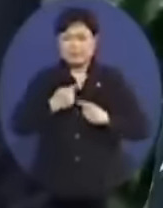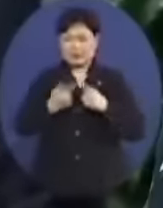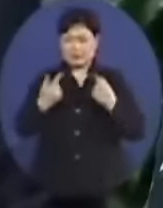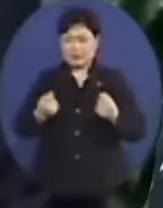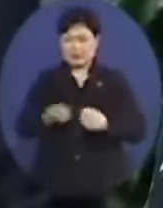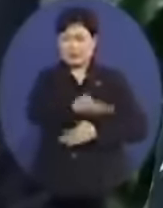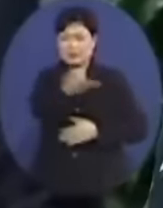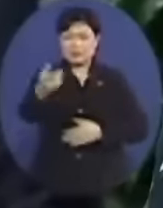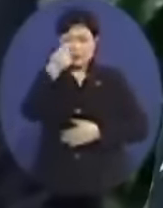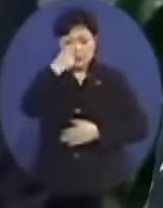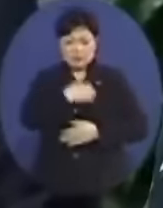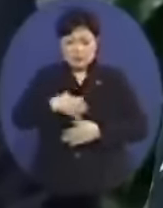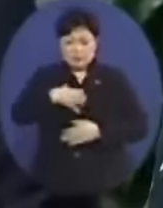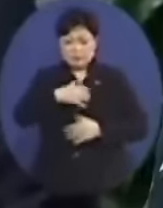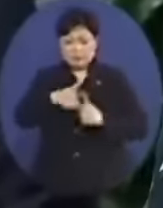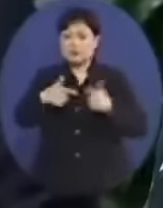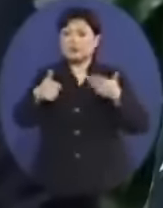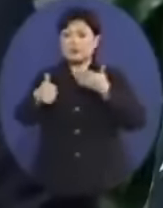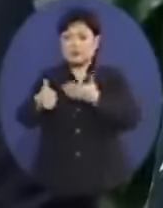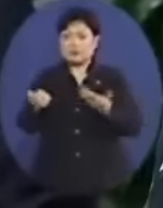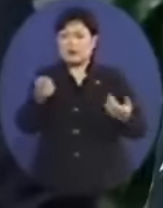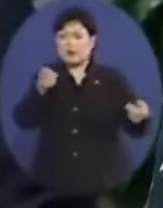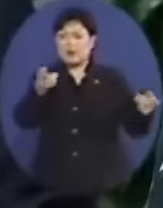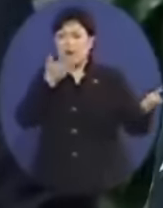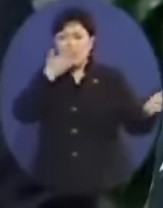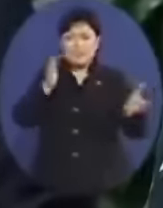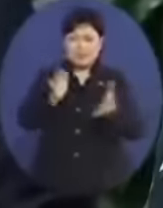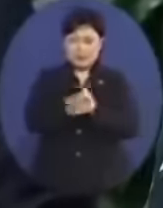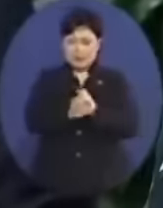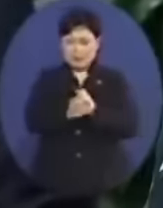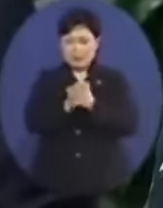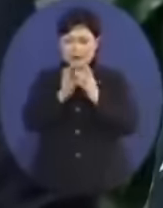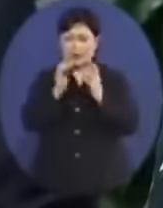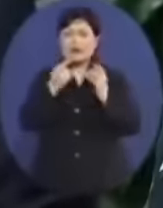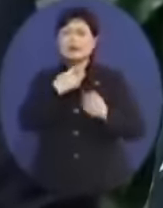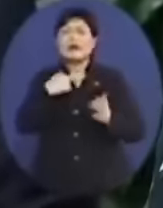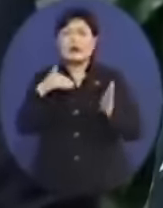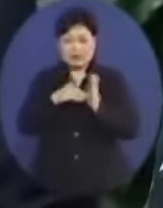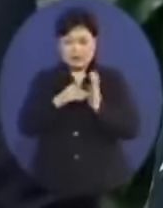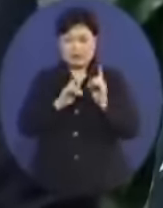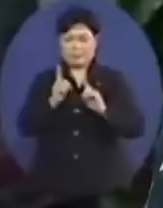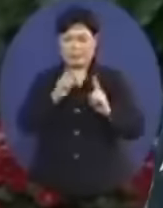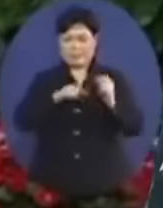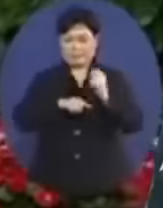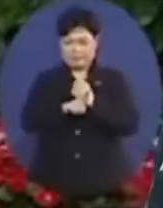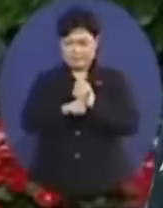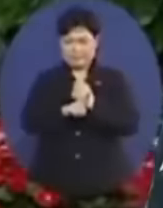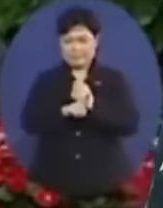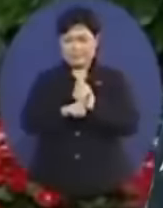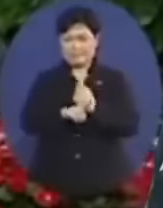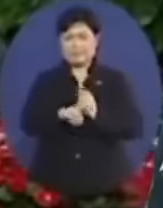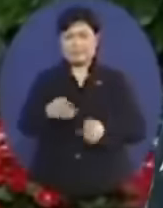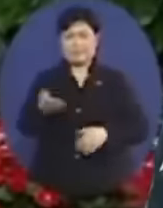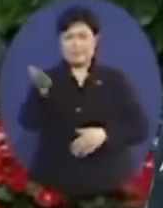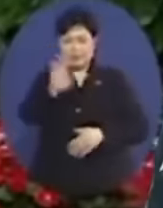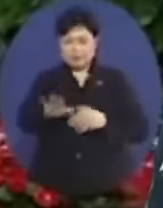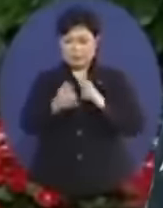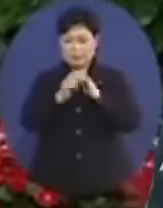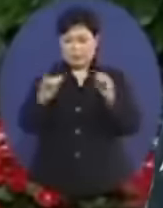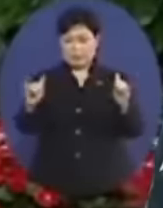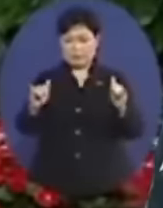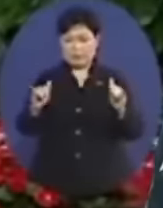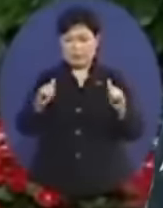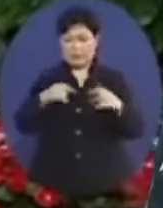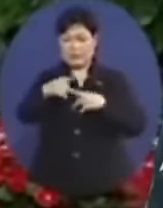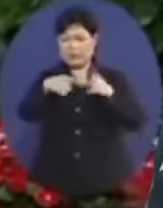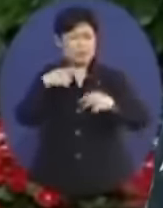슬픔을 예수님이 함께 당한다는 것입니다 아멘 그럼에도 사람들은 몰리